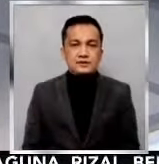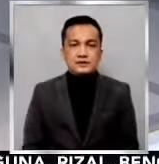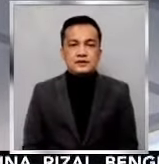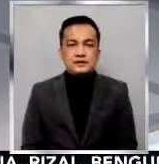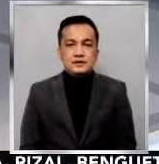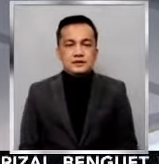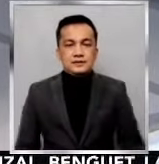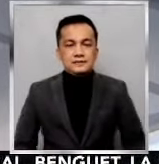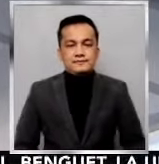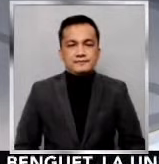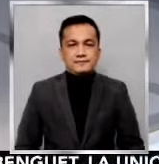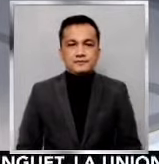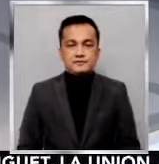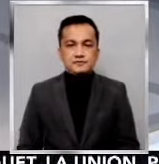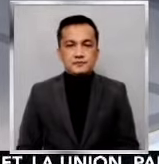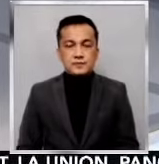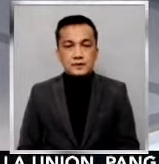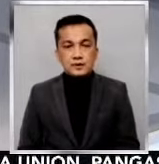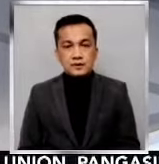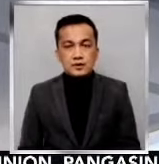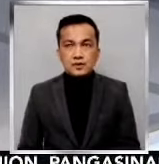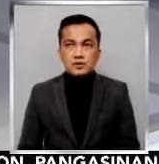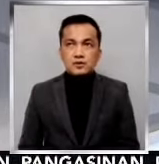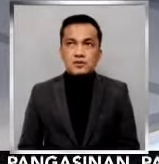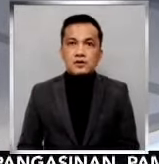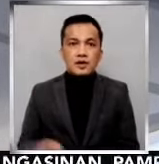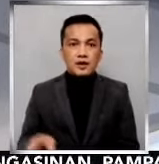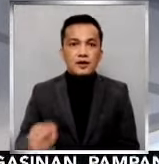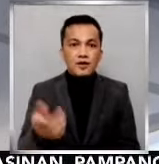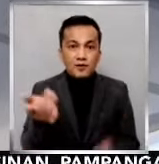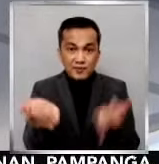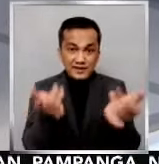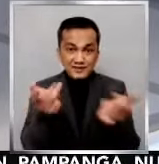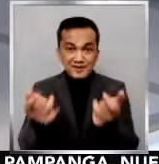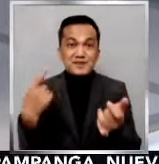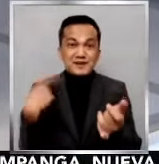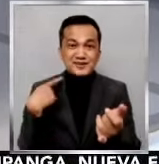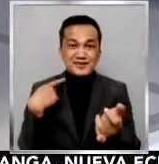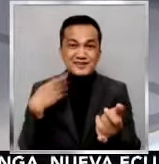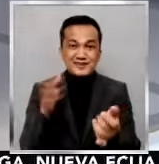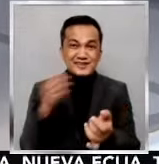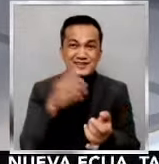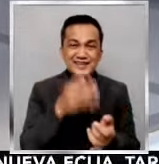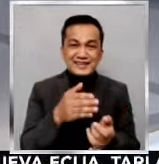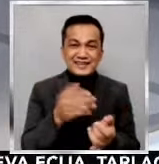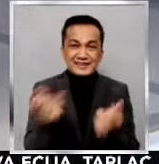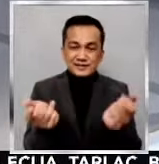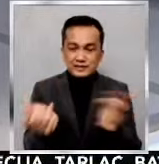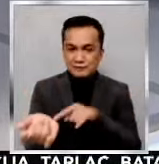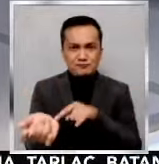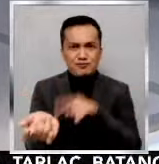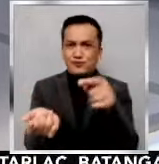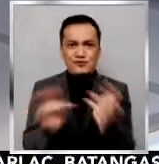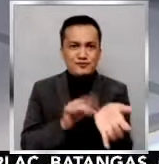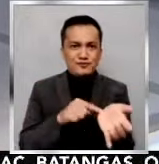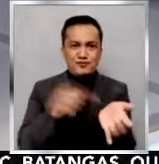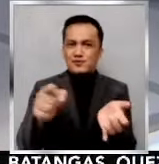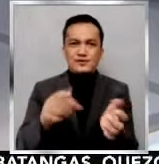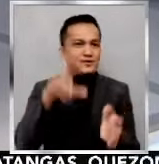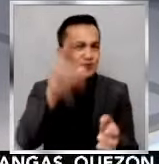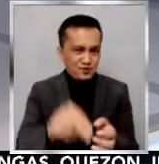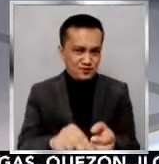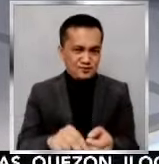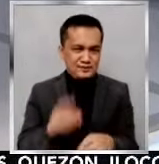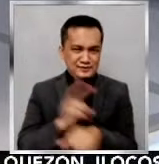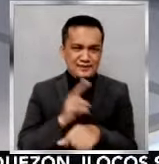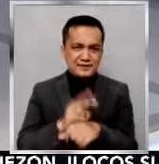May pag-aalagalang Spider-Man sa Palolete, pero hindi po sapot ang gamit ha, kundi motorsiklo. Yan po ang